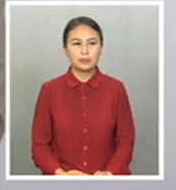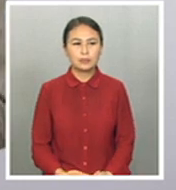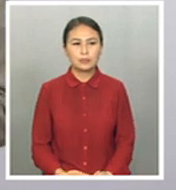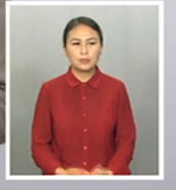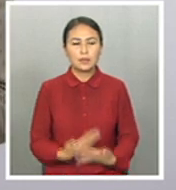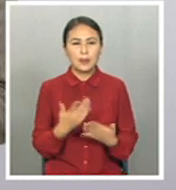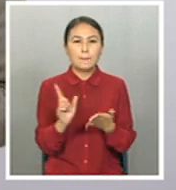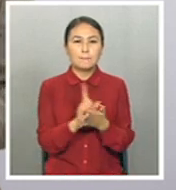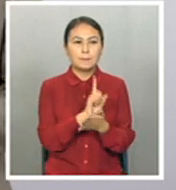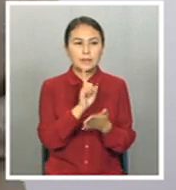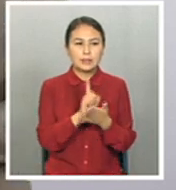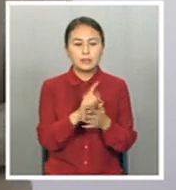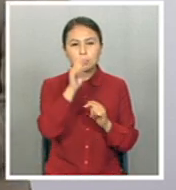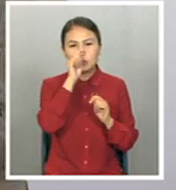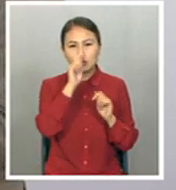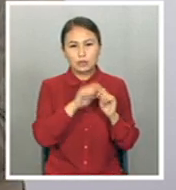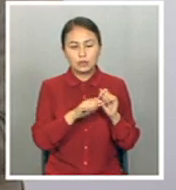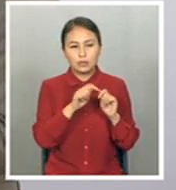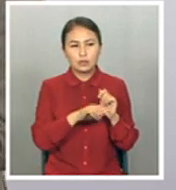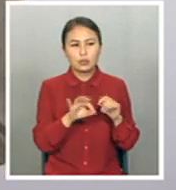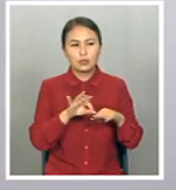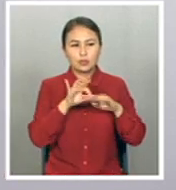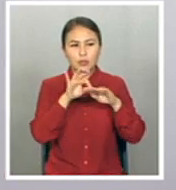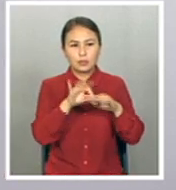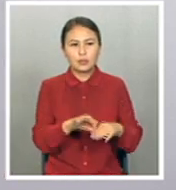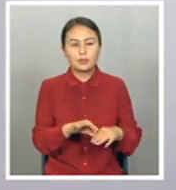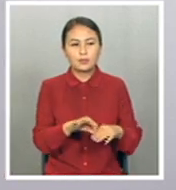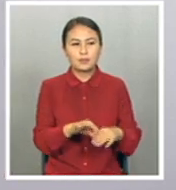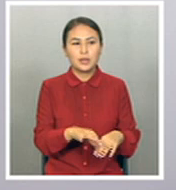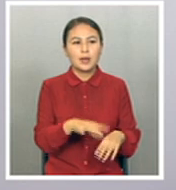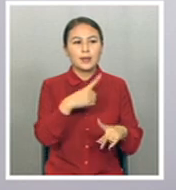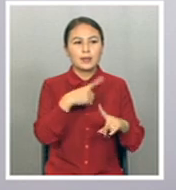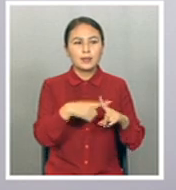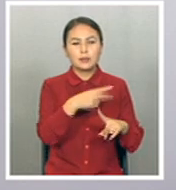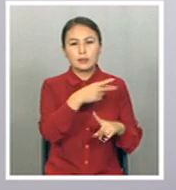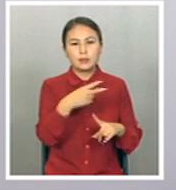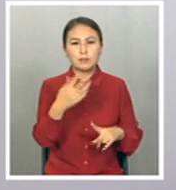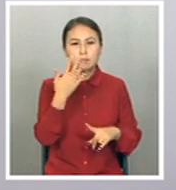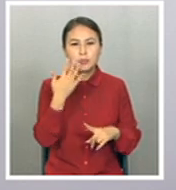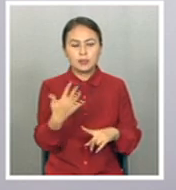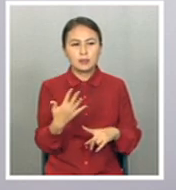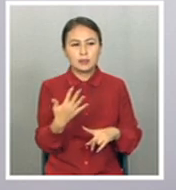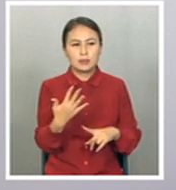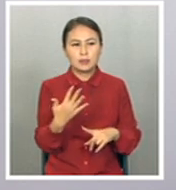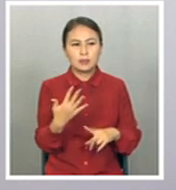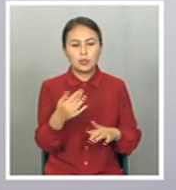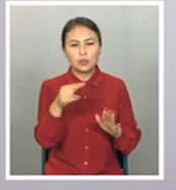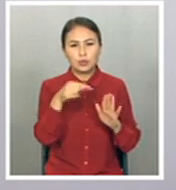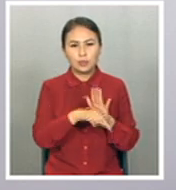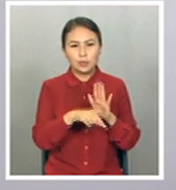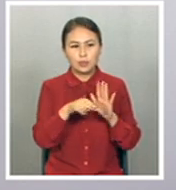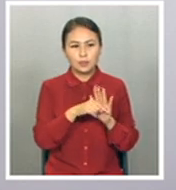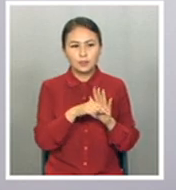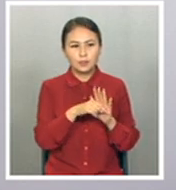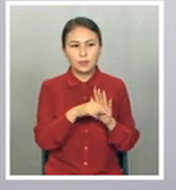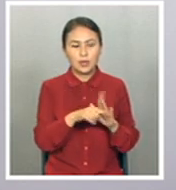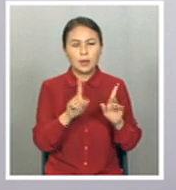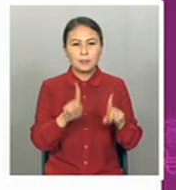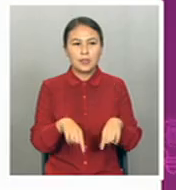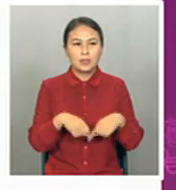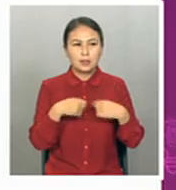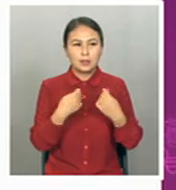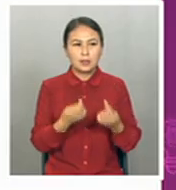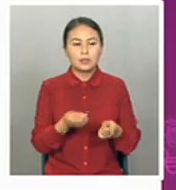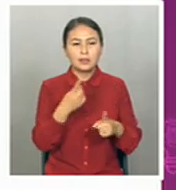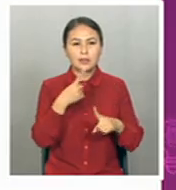Міндет түрде тексеру жүргіземіз. X тең болады 5 дегеніміз бұл бізде теңдеудің түбірі. Мына берілгендегі